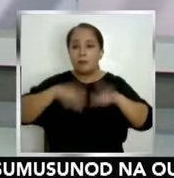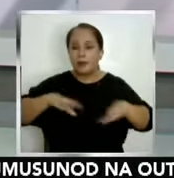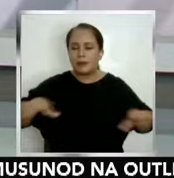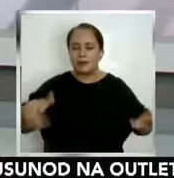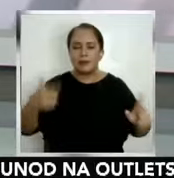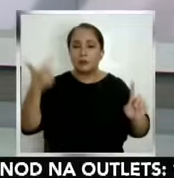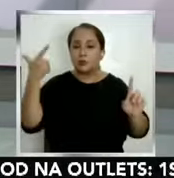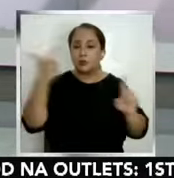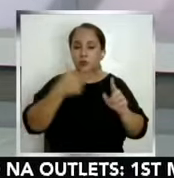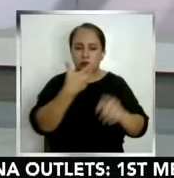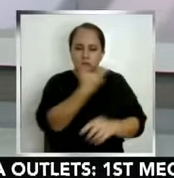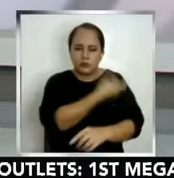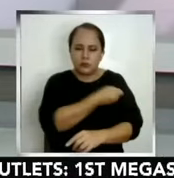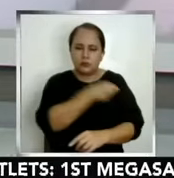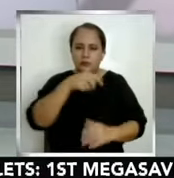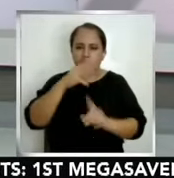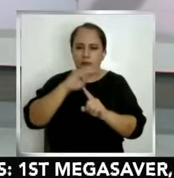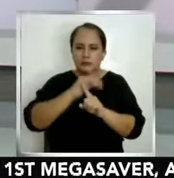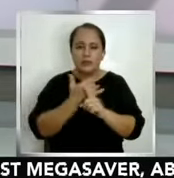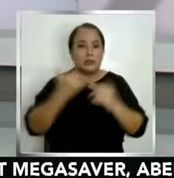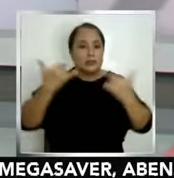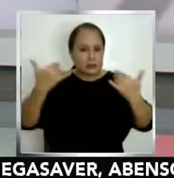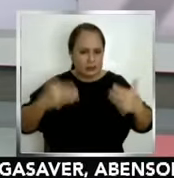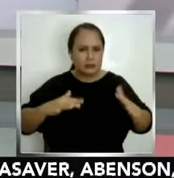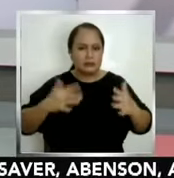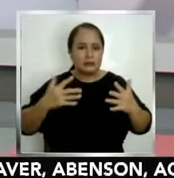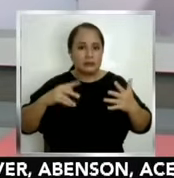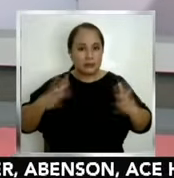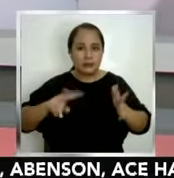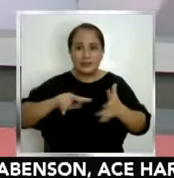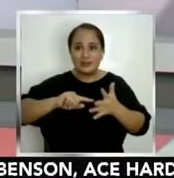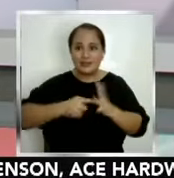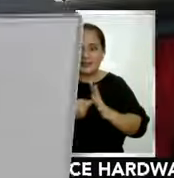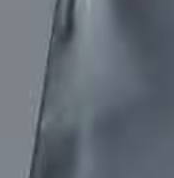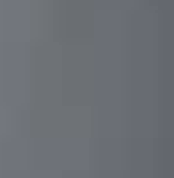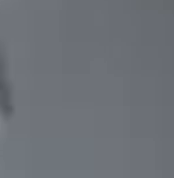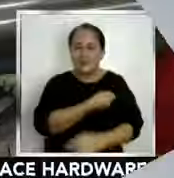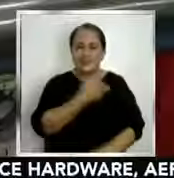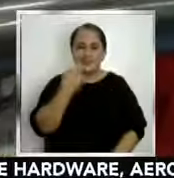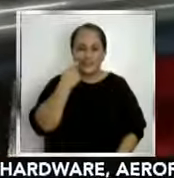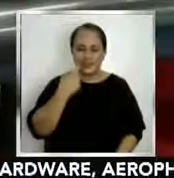Pero nagsimula na ang bakunahan kanina. Nakatutok si Leigh Alves.